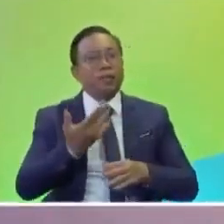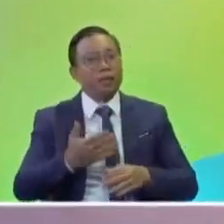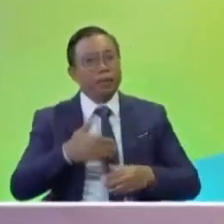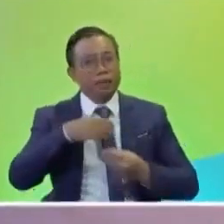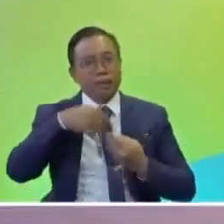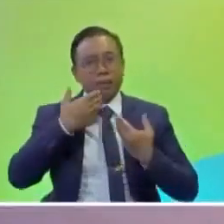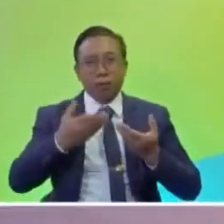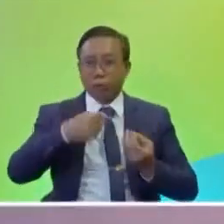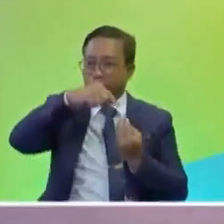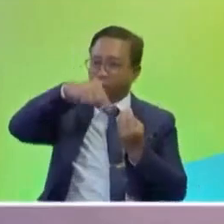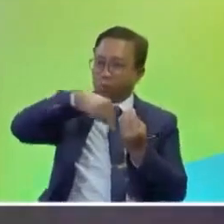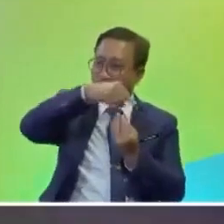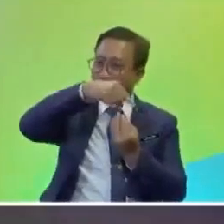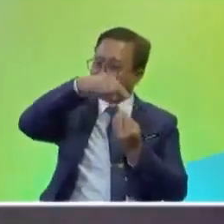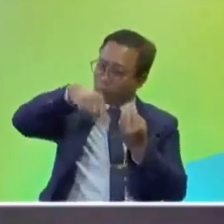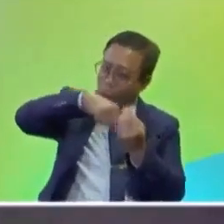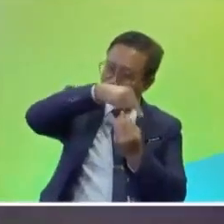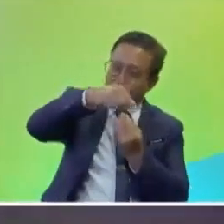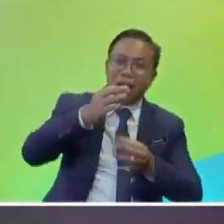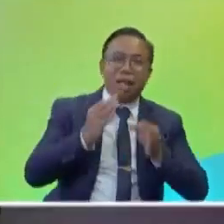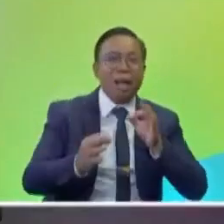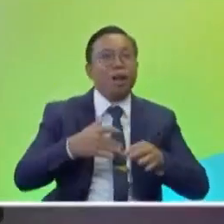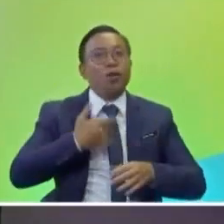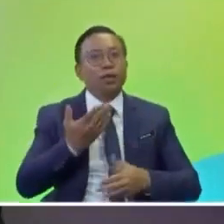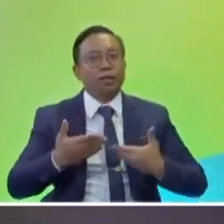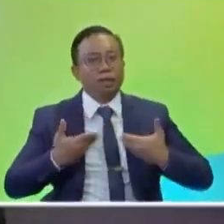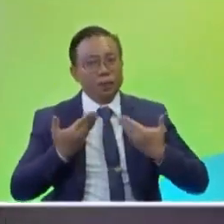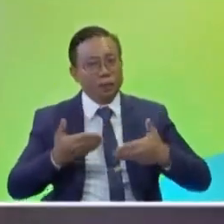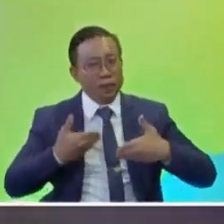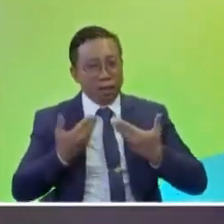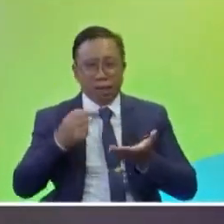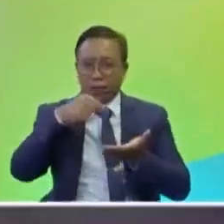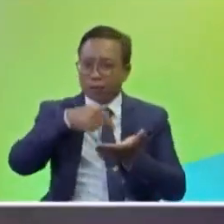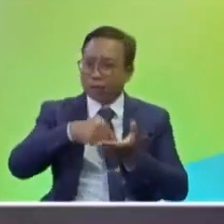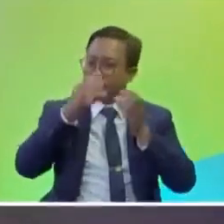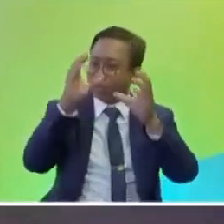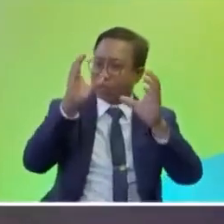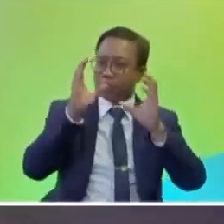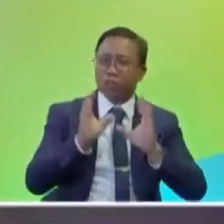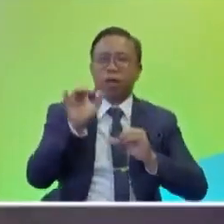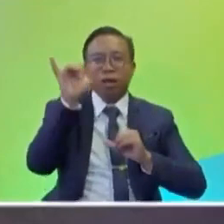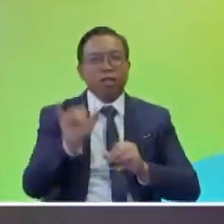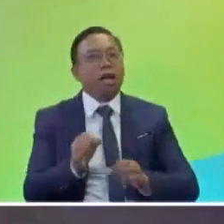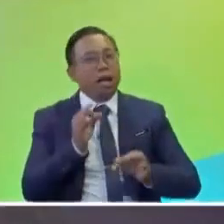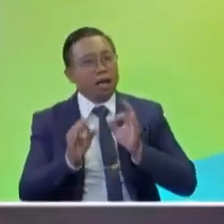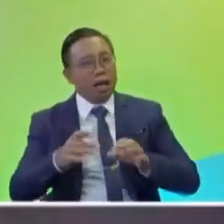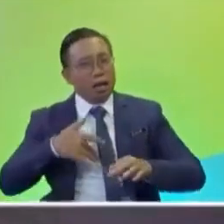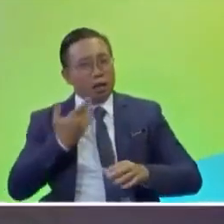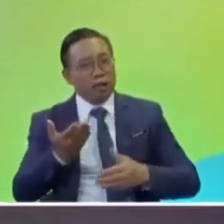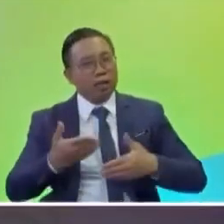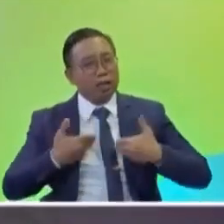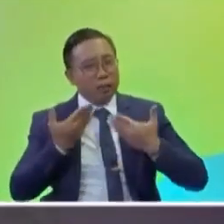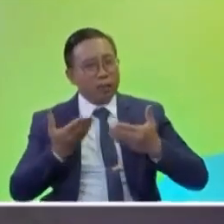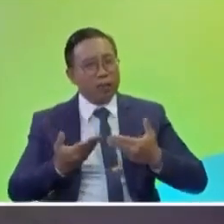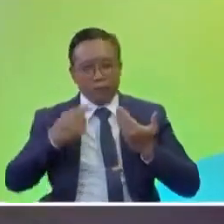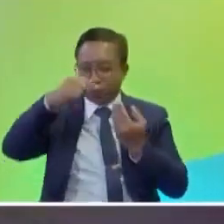Rasa gembira pusing-pusing. Pusing. Kalau rasa gembira beginilah caranya. Kalau